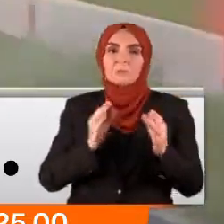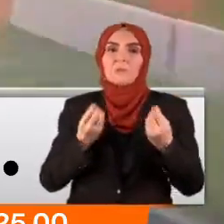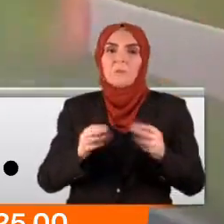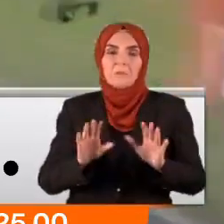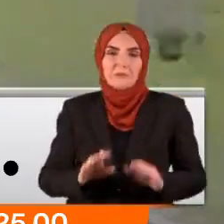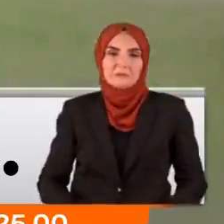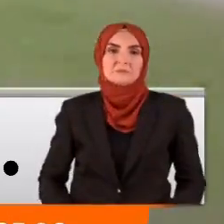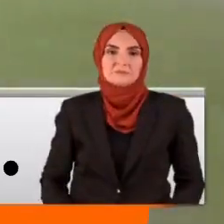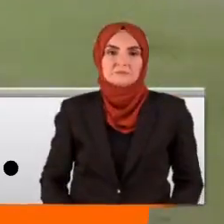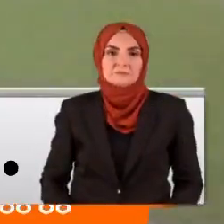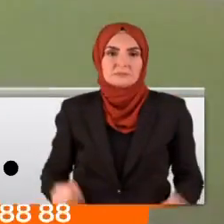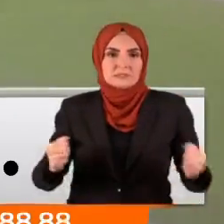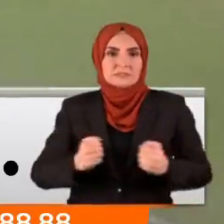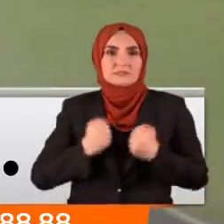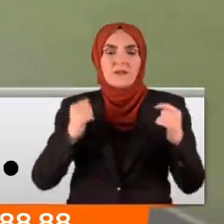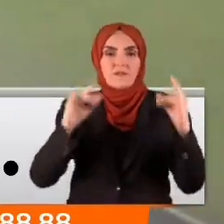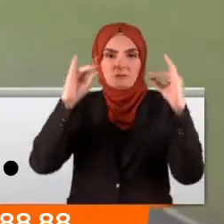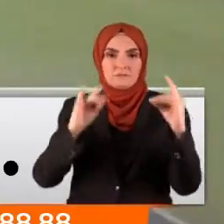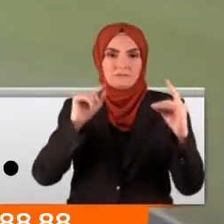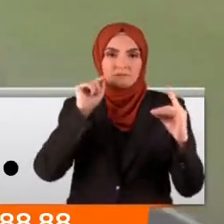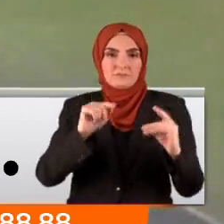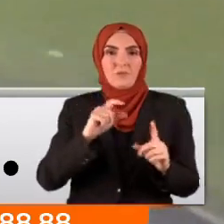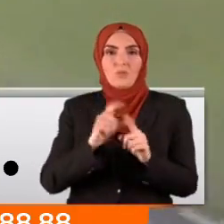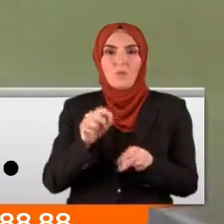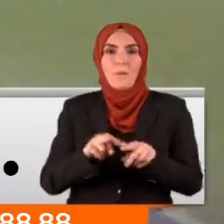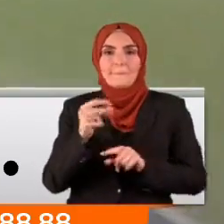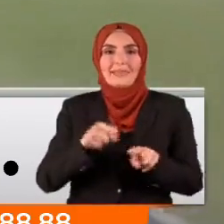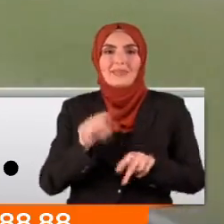Koca viyadük domino taşları gibi yerle bir oldu.